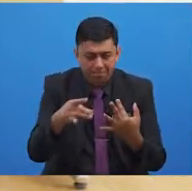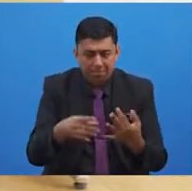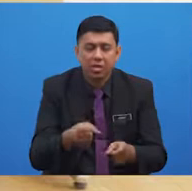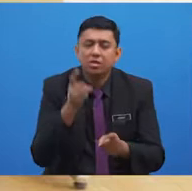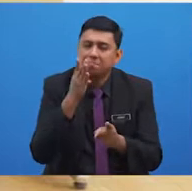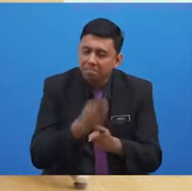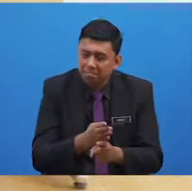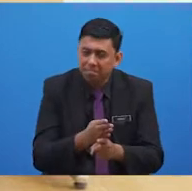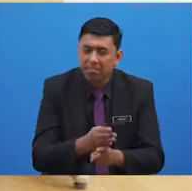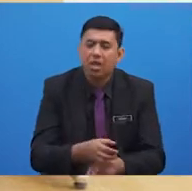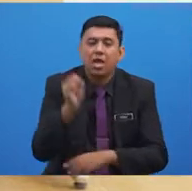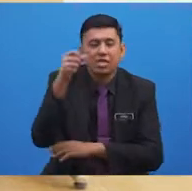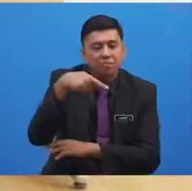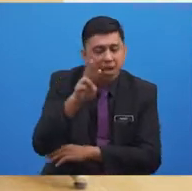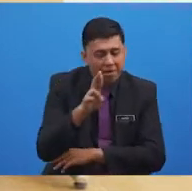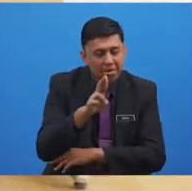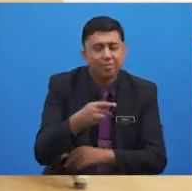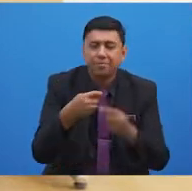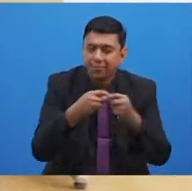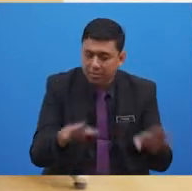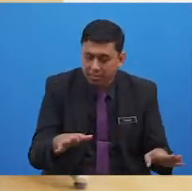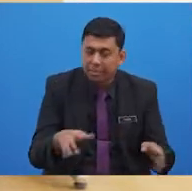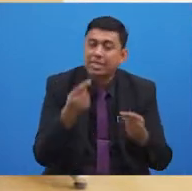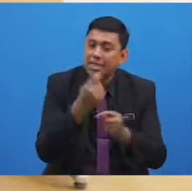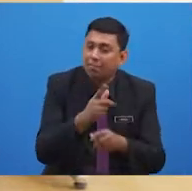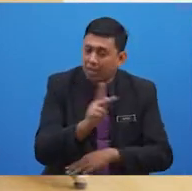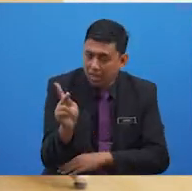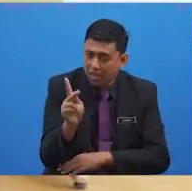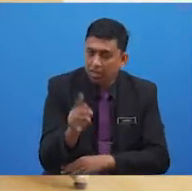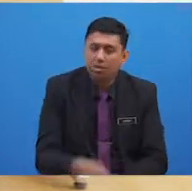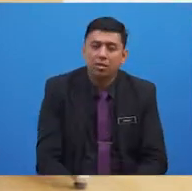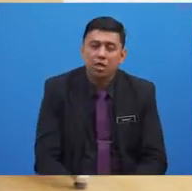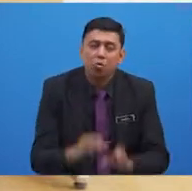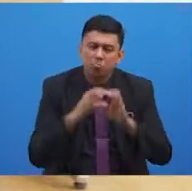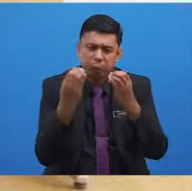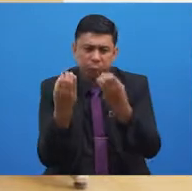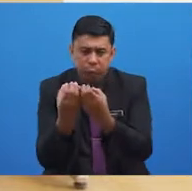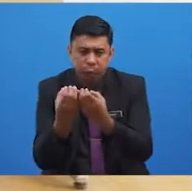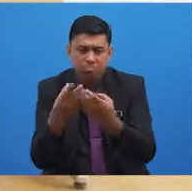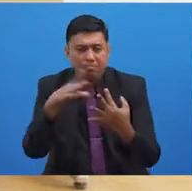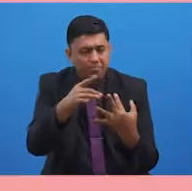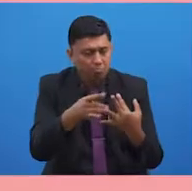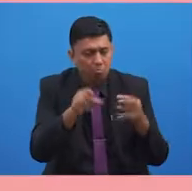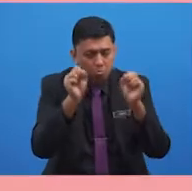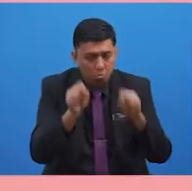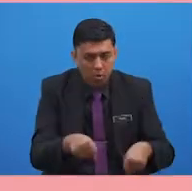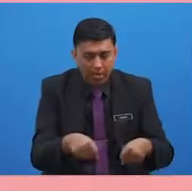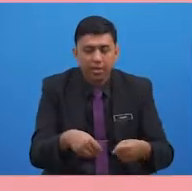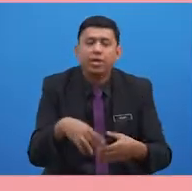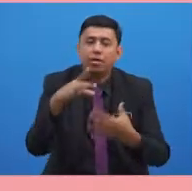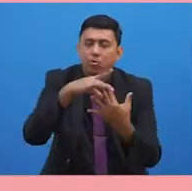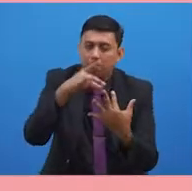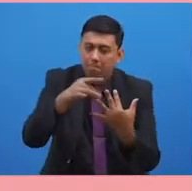Sebenarnya, pihak SPR telah menetapkan kategori pemilih yang boleh mengundi